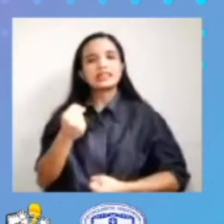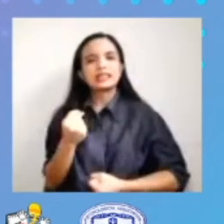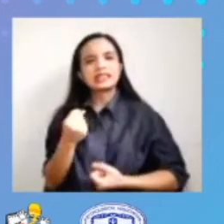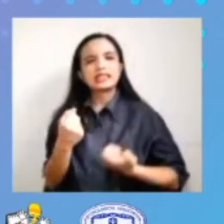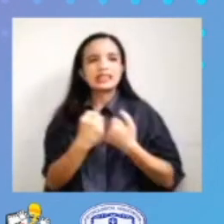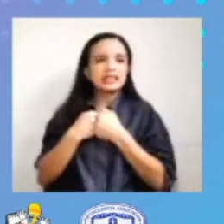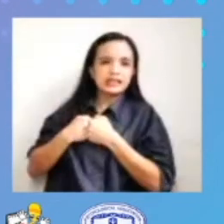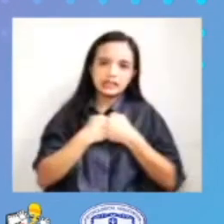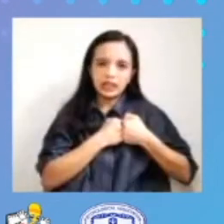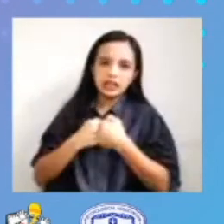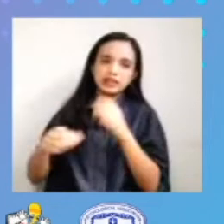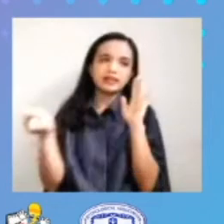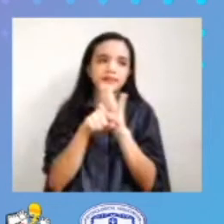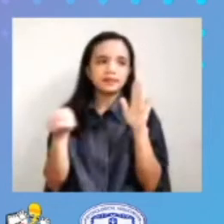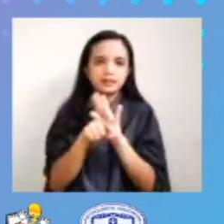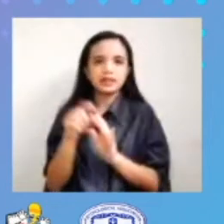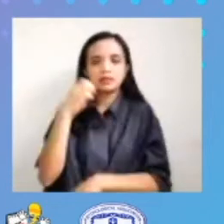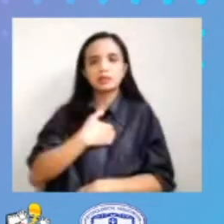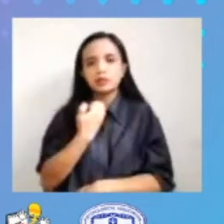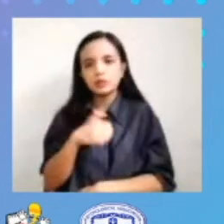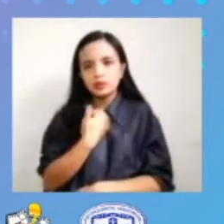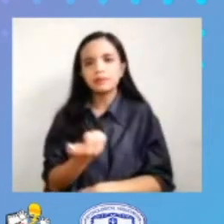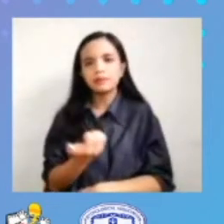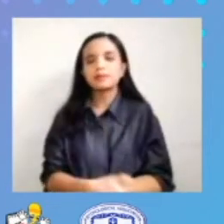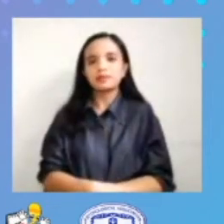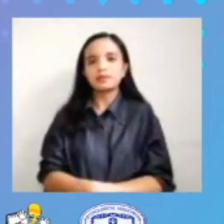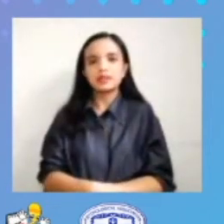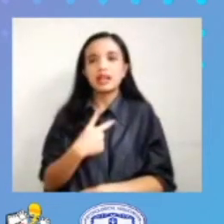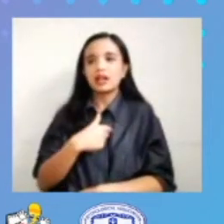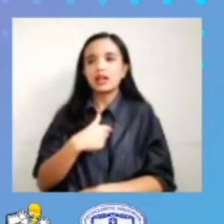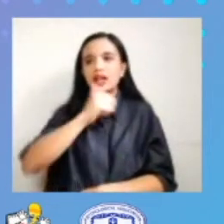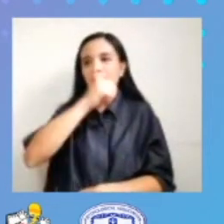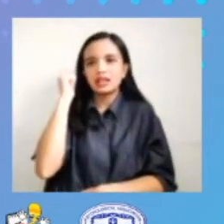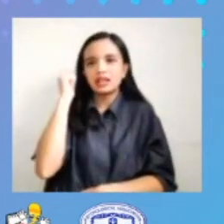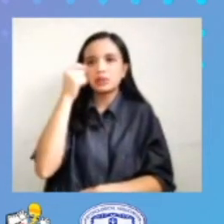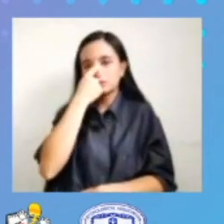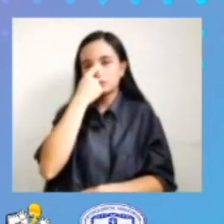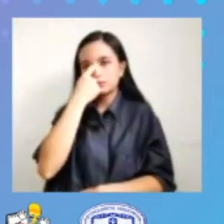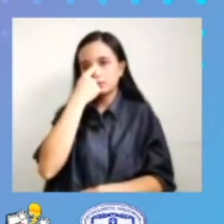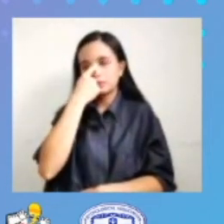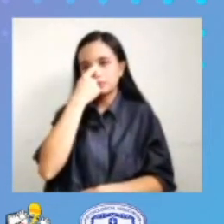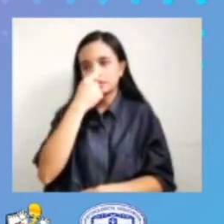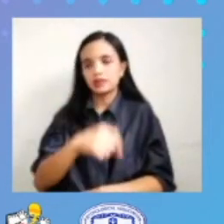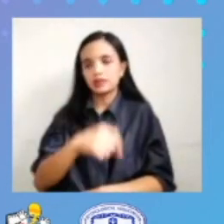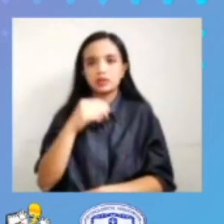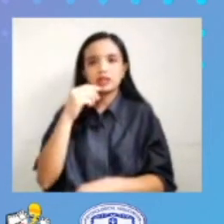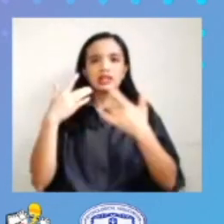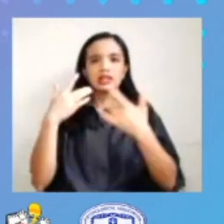din tayo ng kangkong kung kaya naman sa bahay natin, di ba? Kung ano yung pwede para meron ka ring